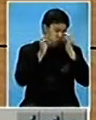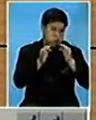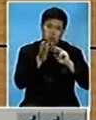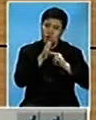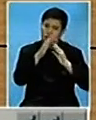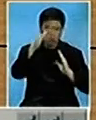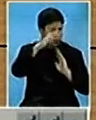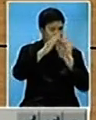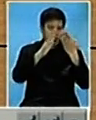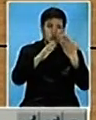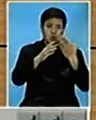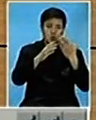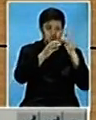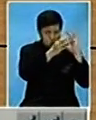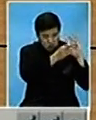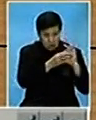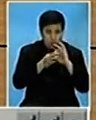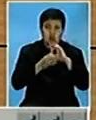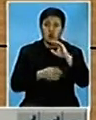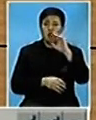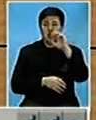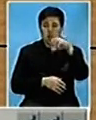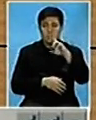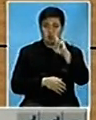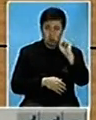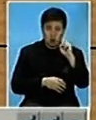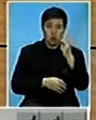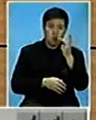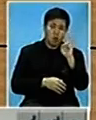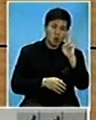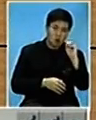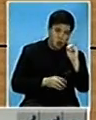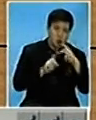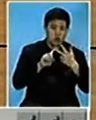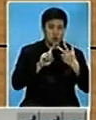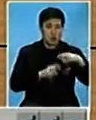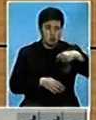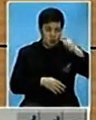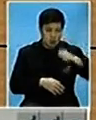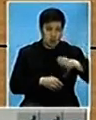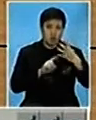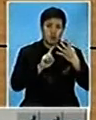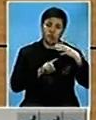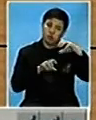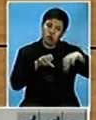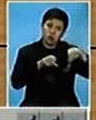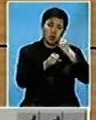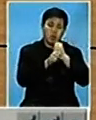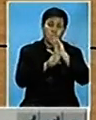มีผลผูกพันรัฐสภาคณะรัฐมนตรีศาลและองค์กรอื่นของรัฐ